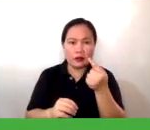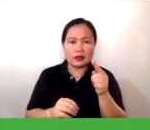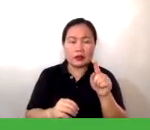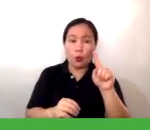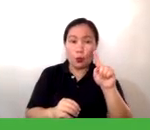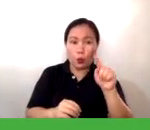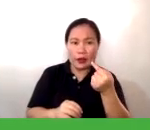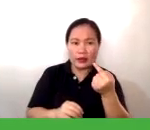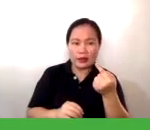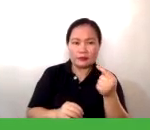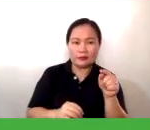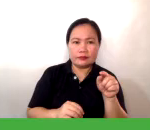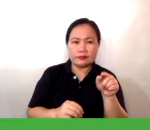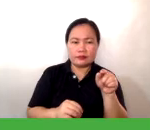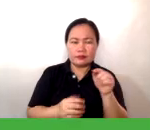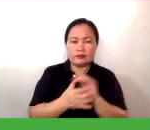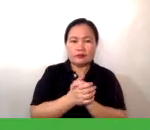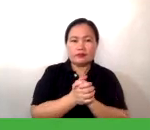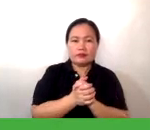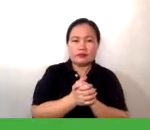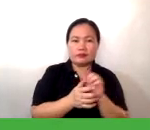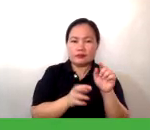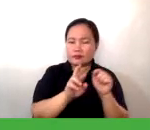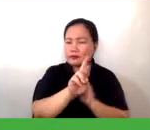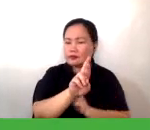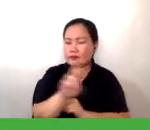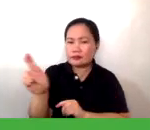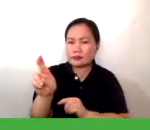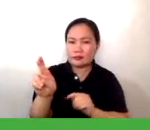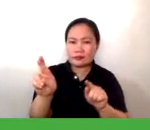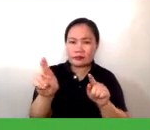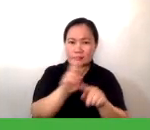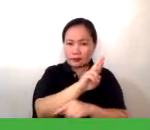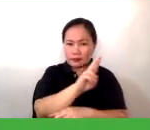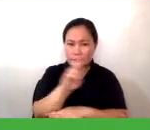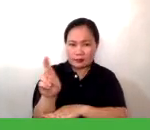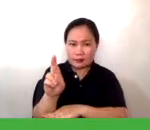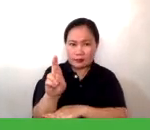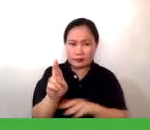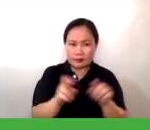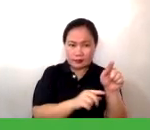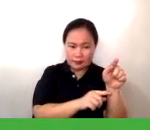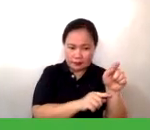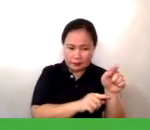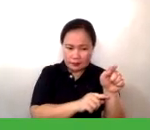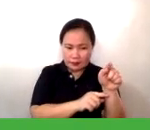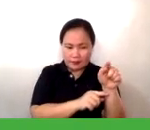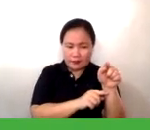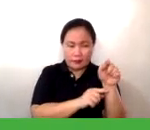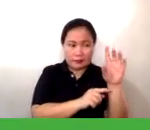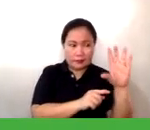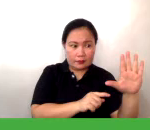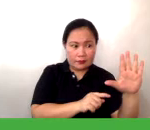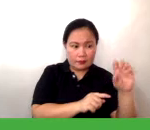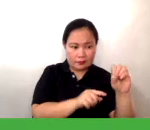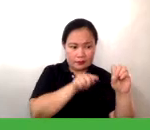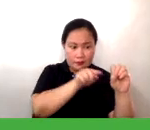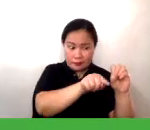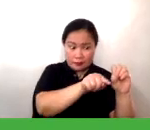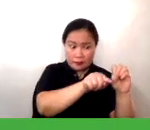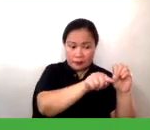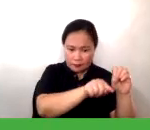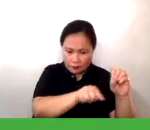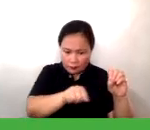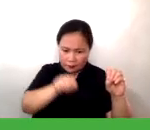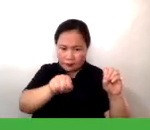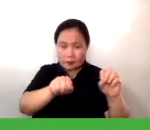isang hakbang lang. So, bilang tayo, isa, papunta sa kanan. So, since nandito ang decimal point niyan, isa, papunta sa kanan.